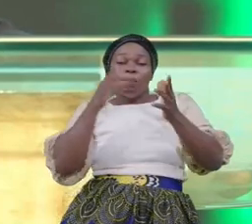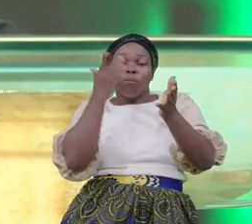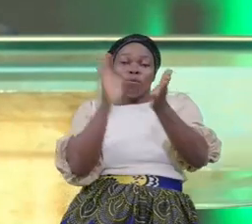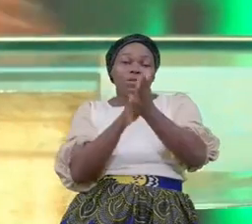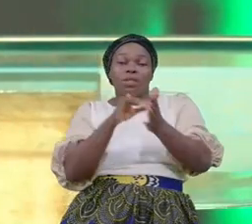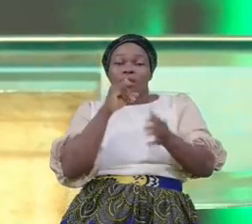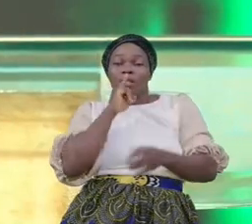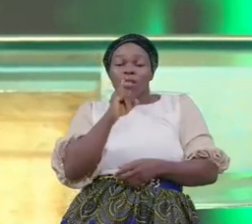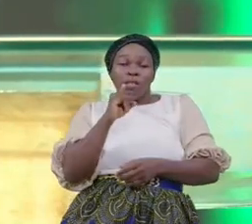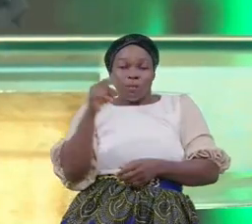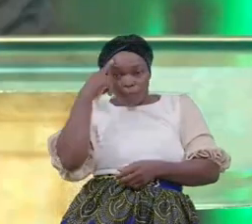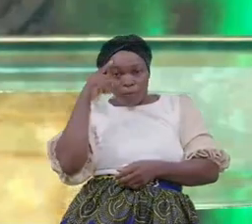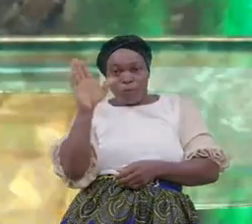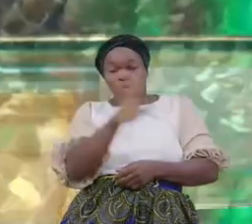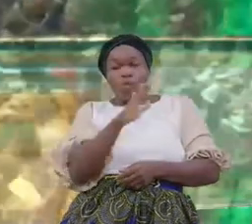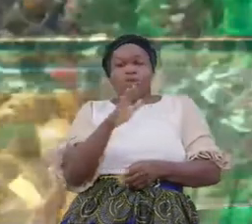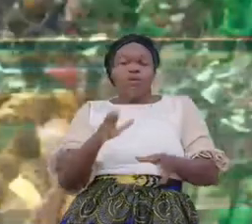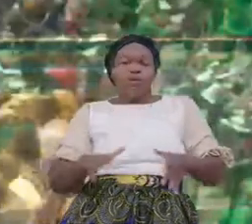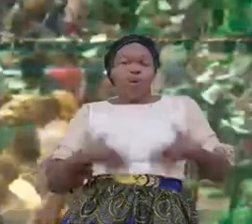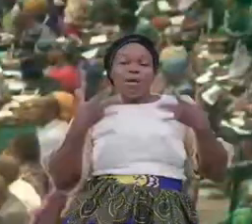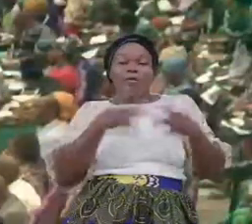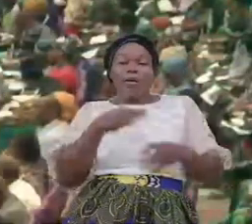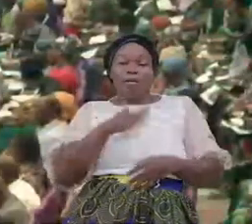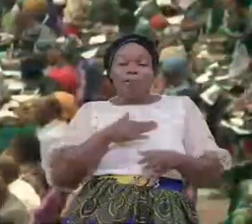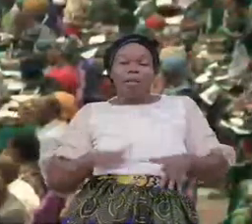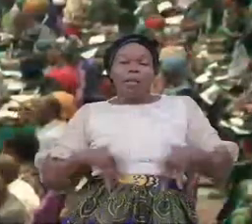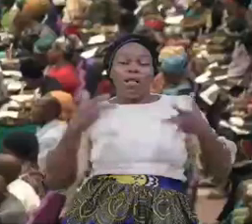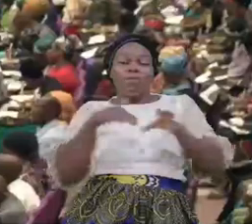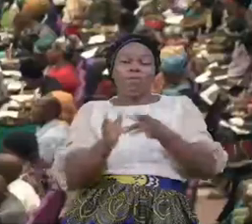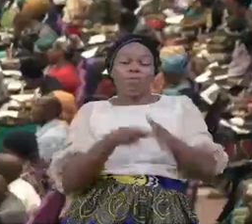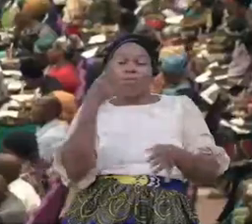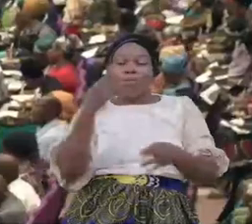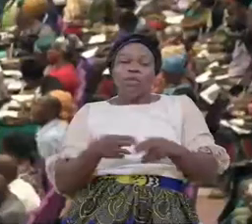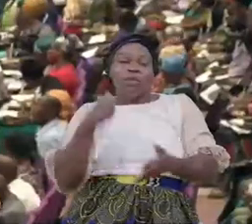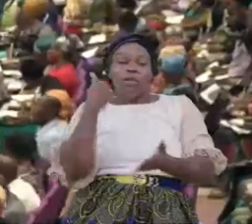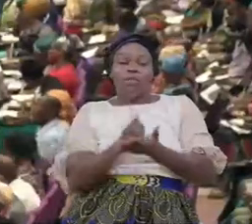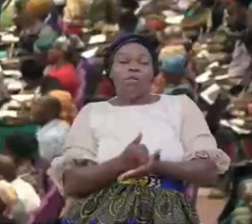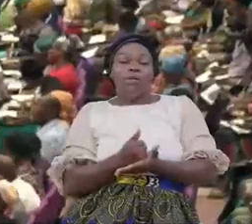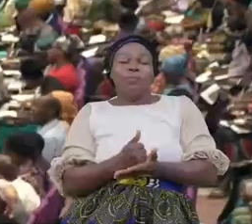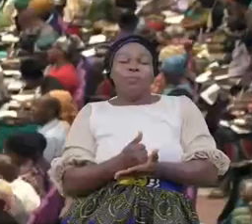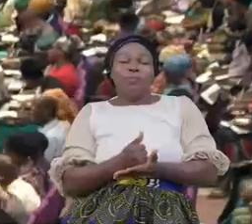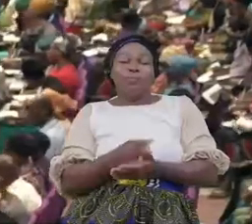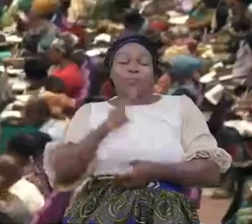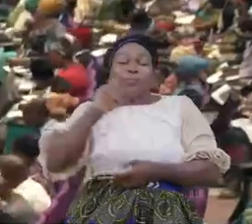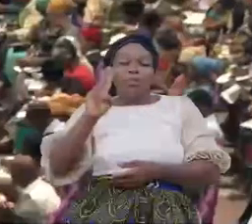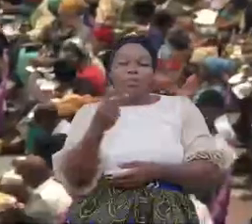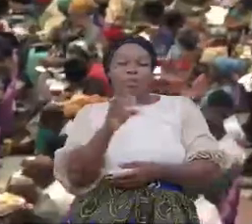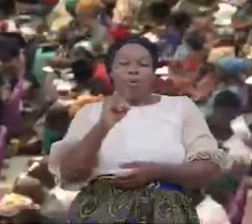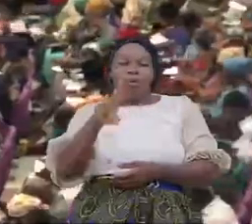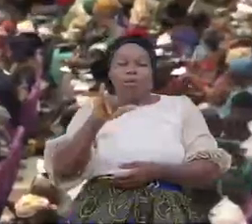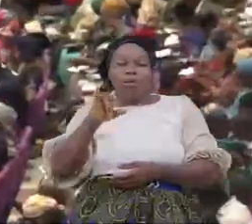promesses sont accomplies dans votre vie, dans ma vie, ce soir ici au nom de Jésus-Christ.